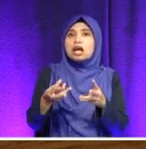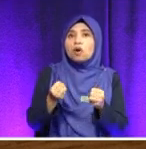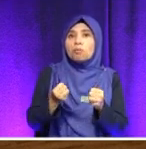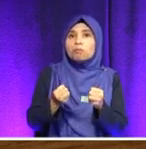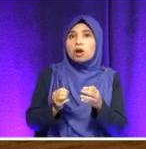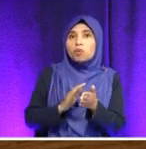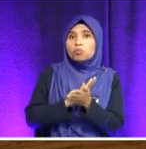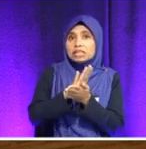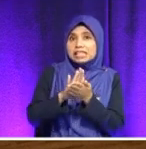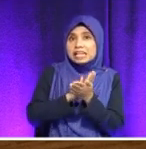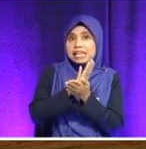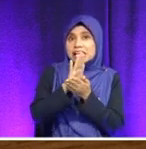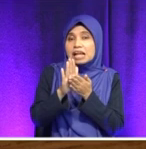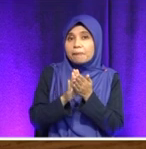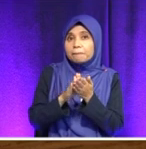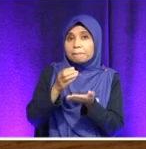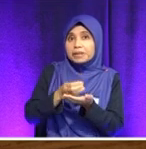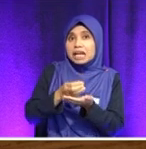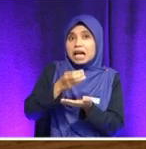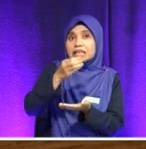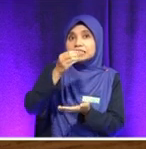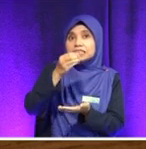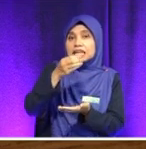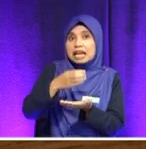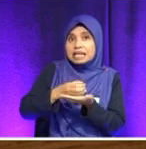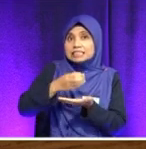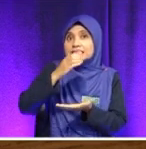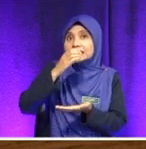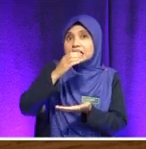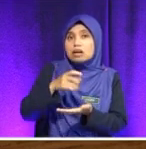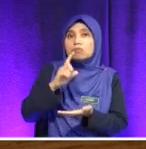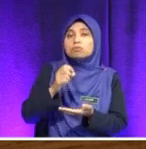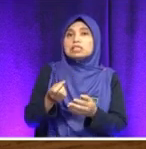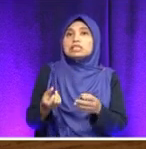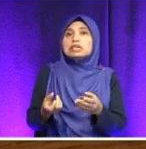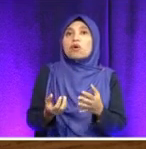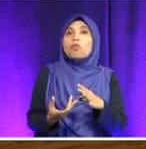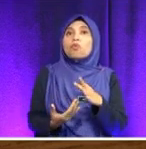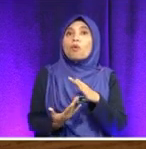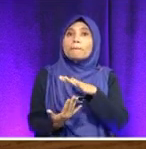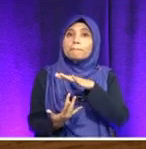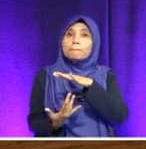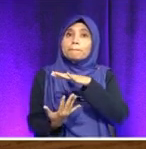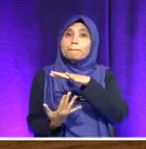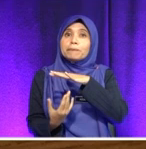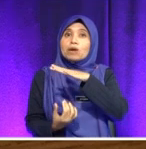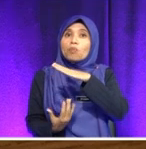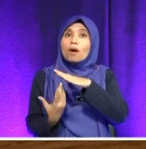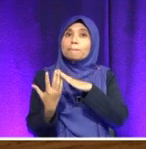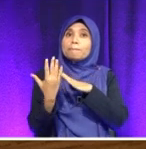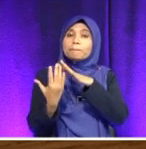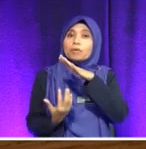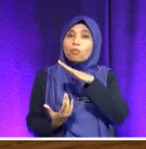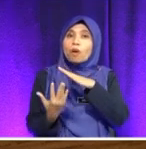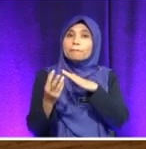glassware, kita panggil glassware, kita hanya menguapkan sahaja. Kita wapkan gelas supaya kita